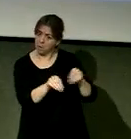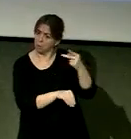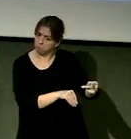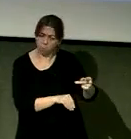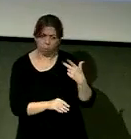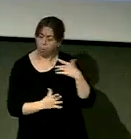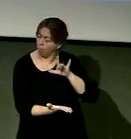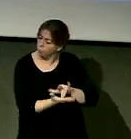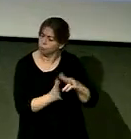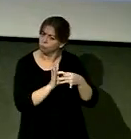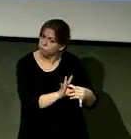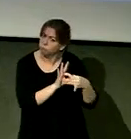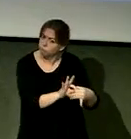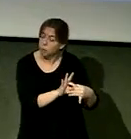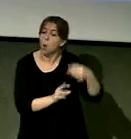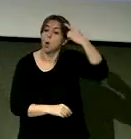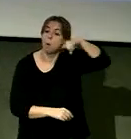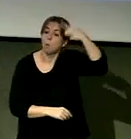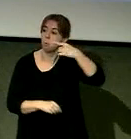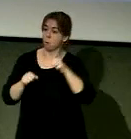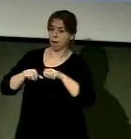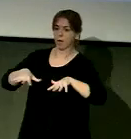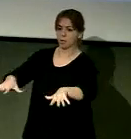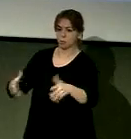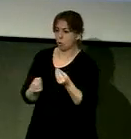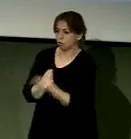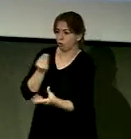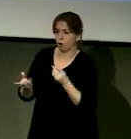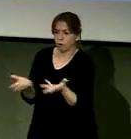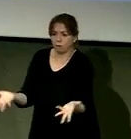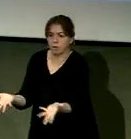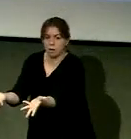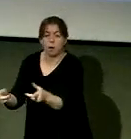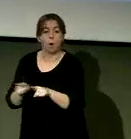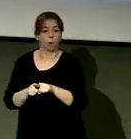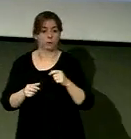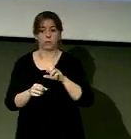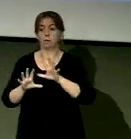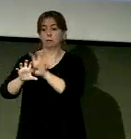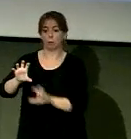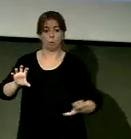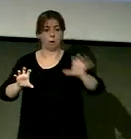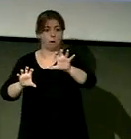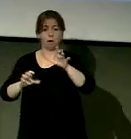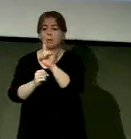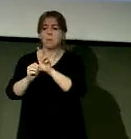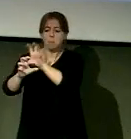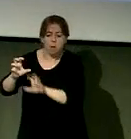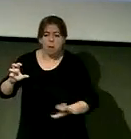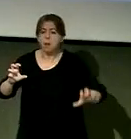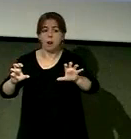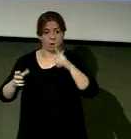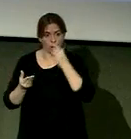2PAO à développer la mise en réseau des acteurs, l'animation territoriale sur tous les départements de